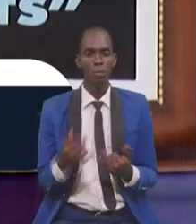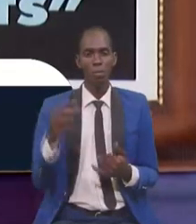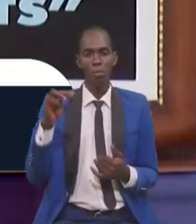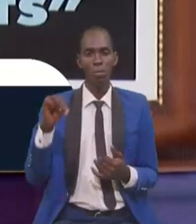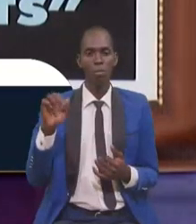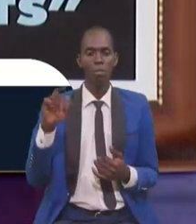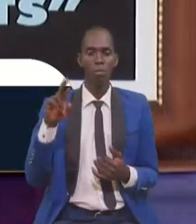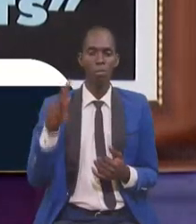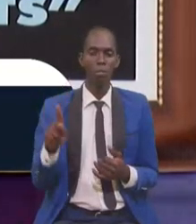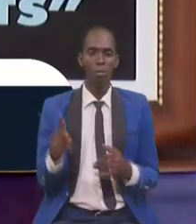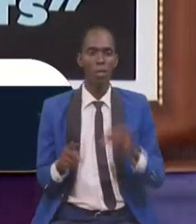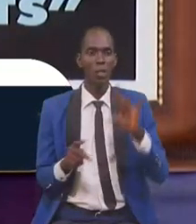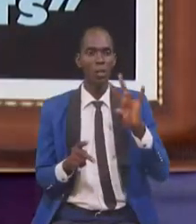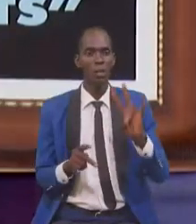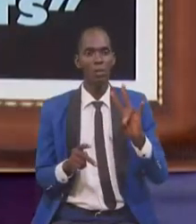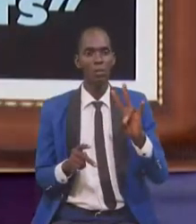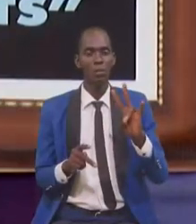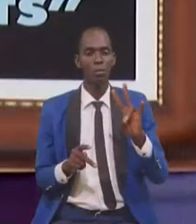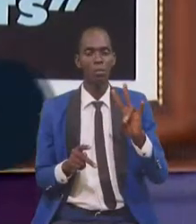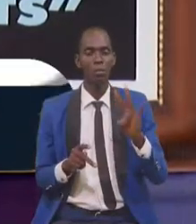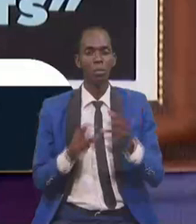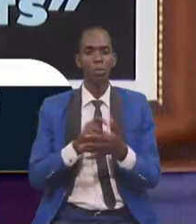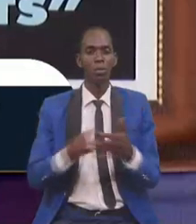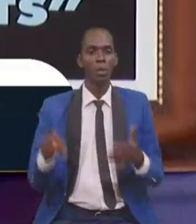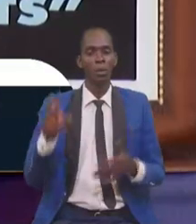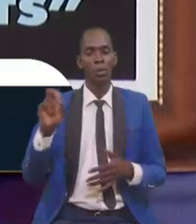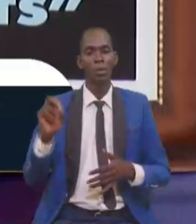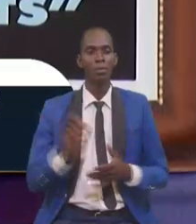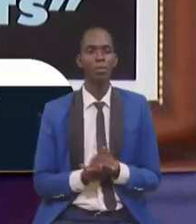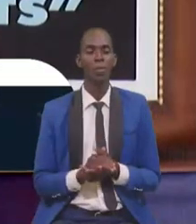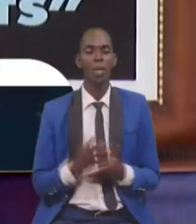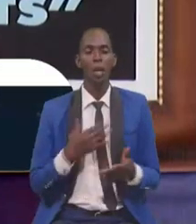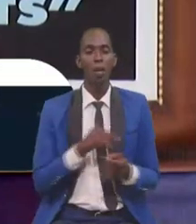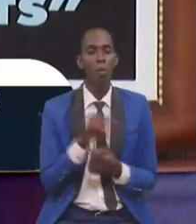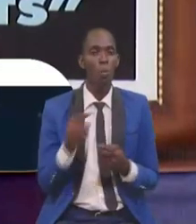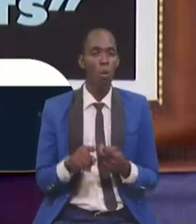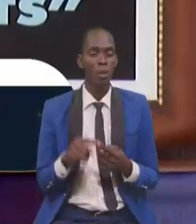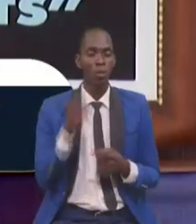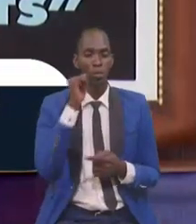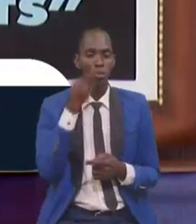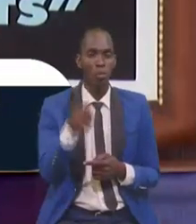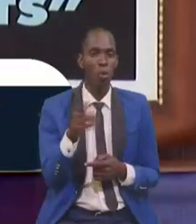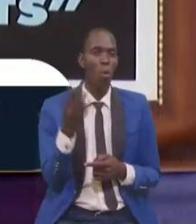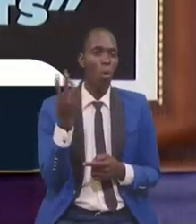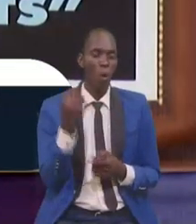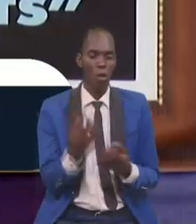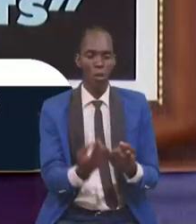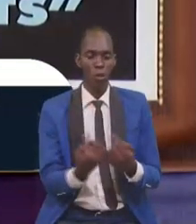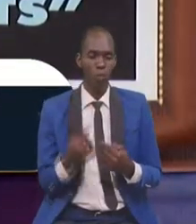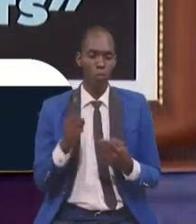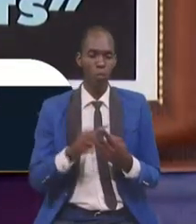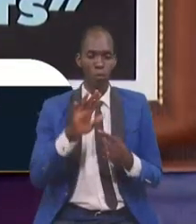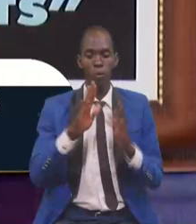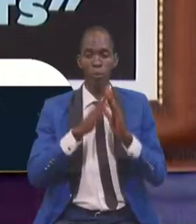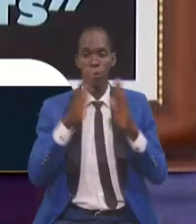Marc chapitre 7. Marc 7, verset 30. Et quand elle rentra dans